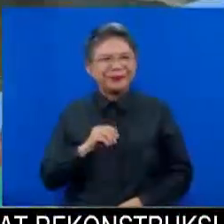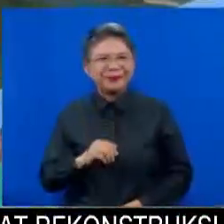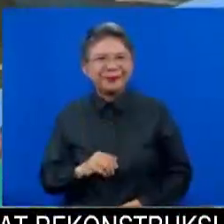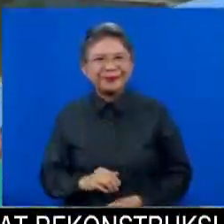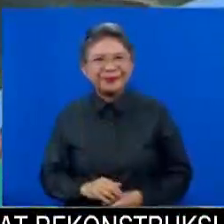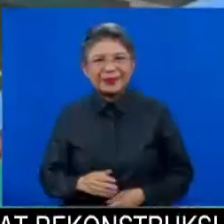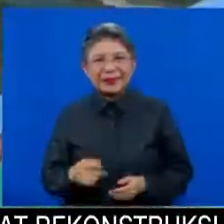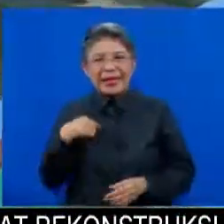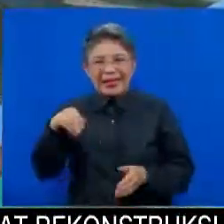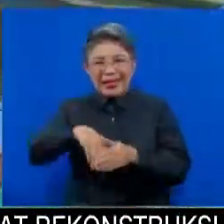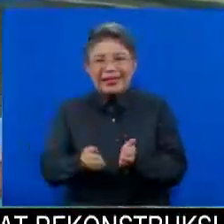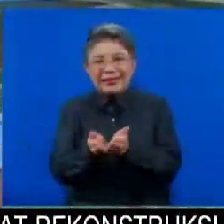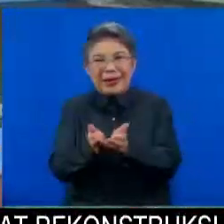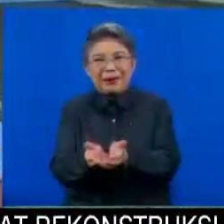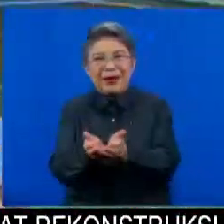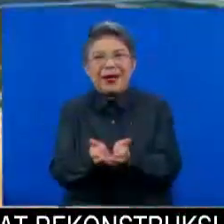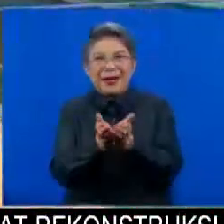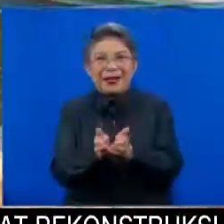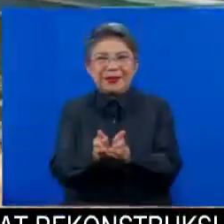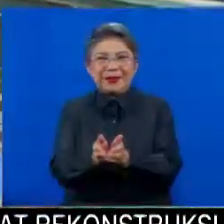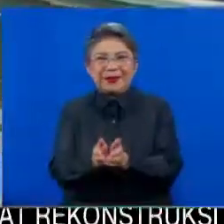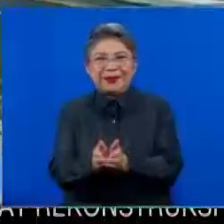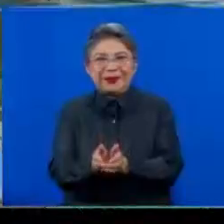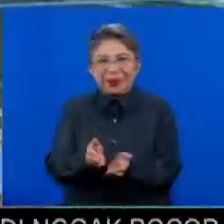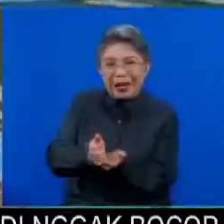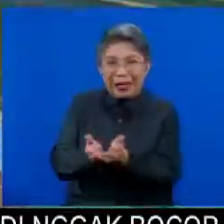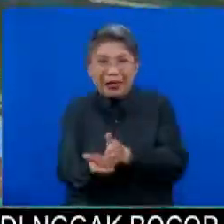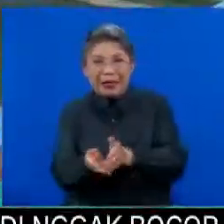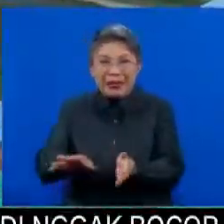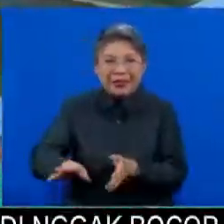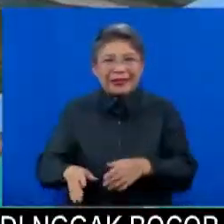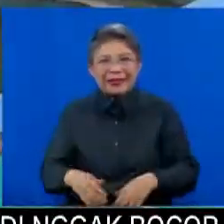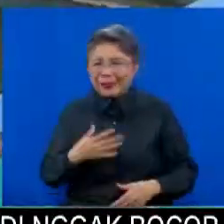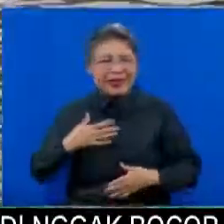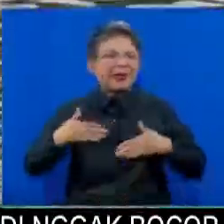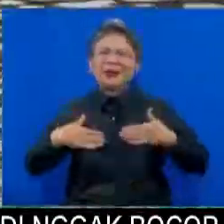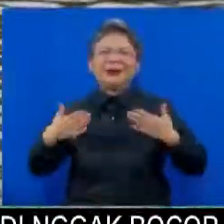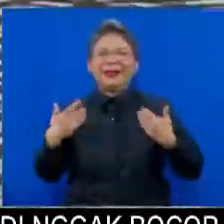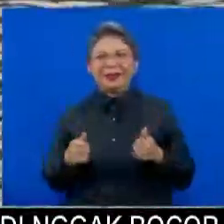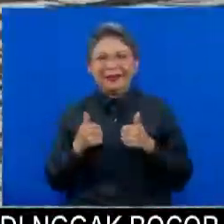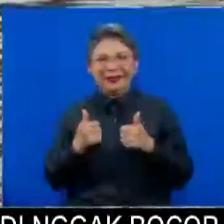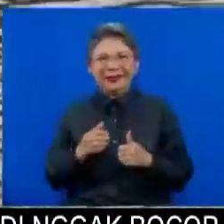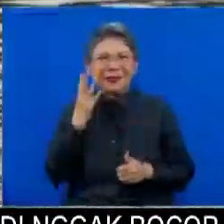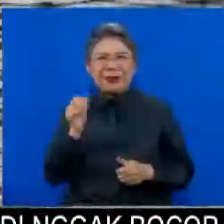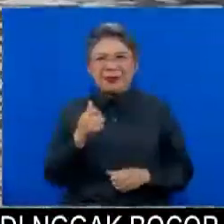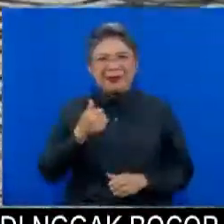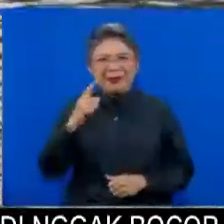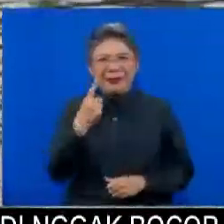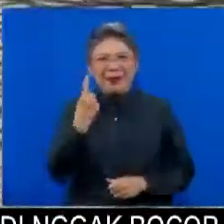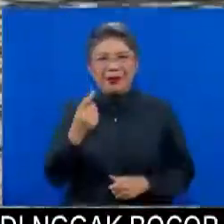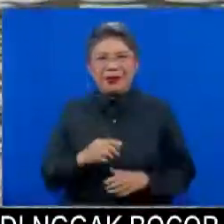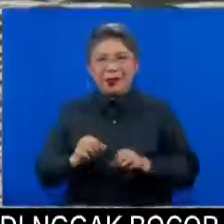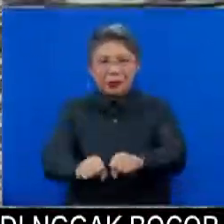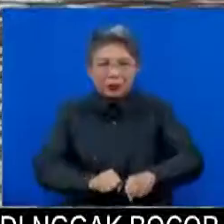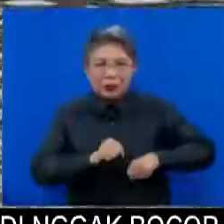ya. Kapal tapi warga air, jadi untuk bisa goyang-goyang gitu, tapi keren banget. Ini susah. Festival Perahu Dayung ini digelar